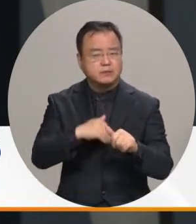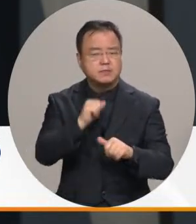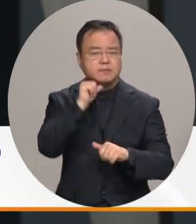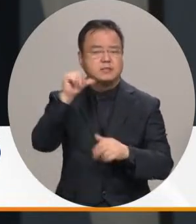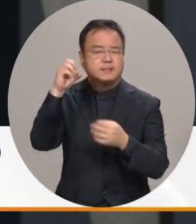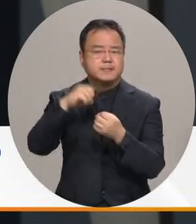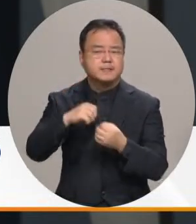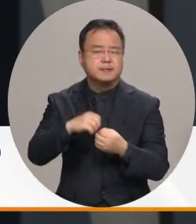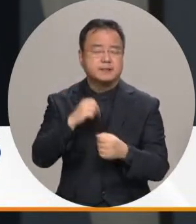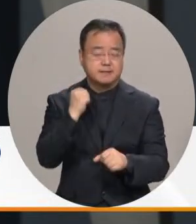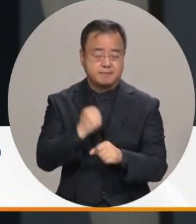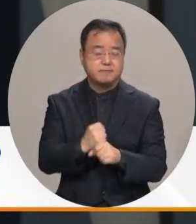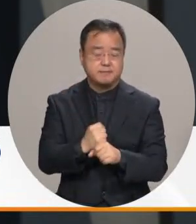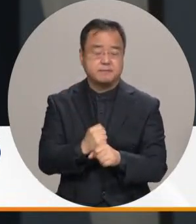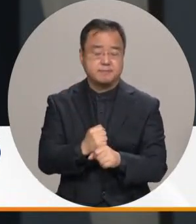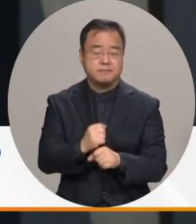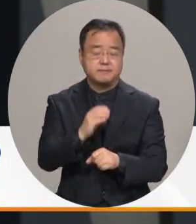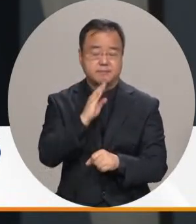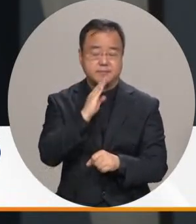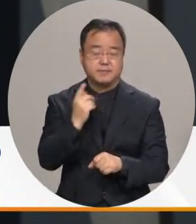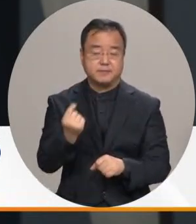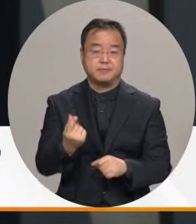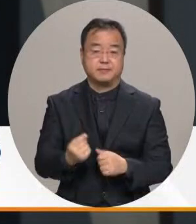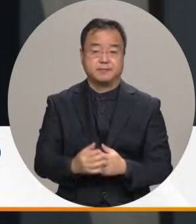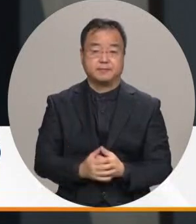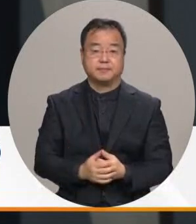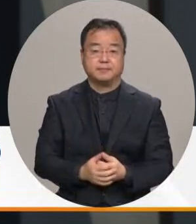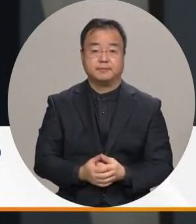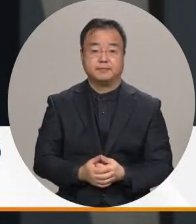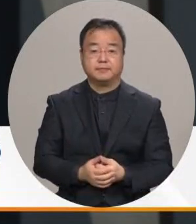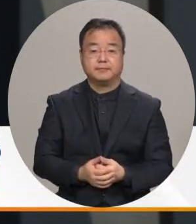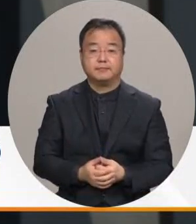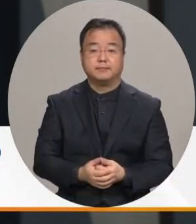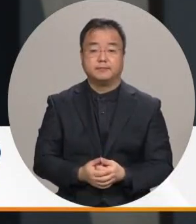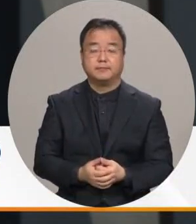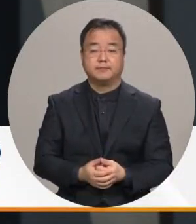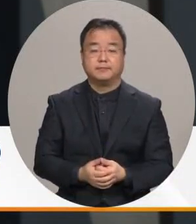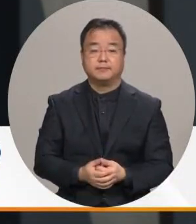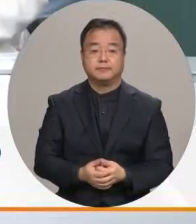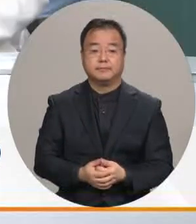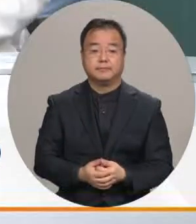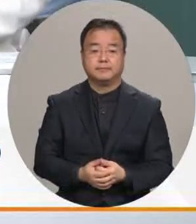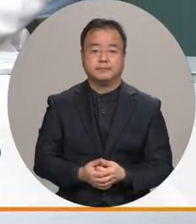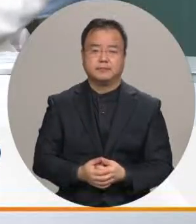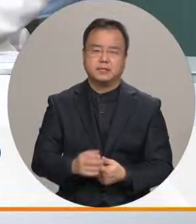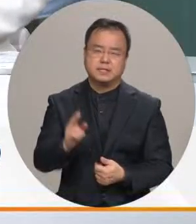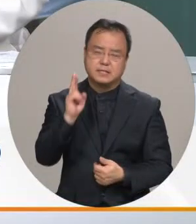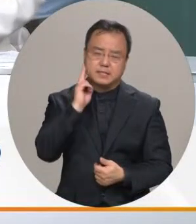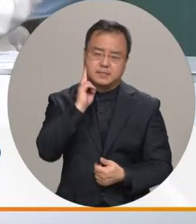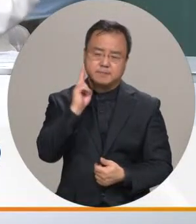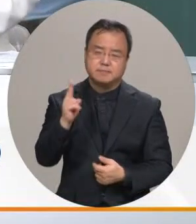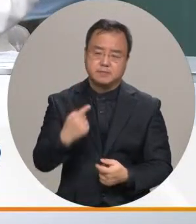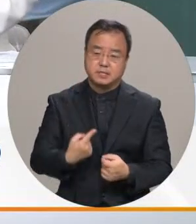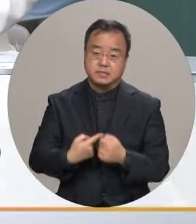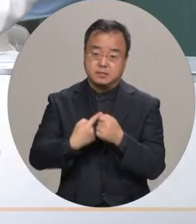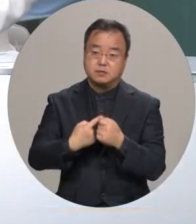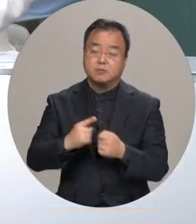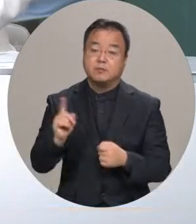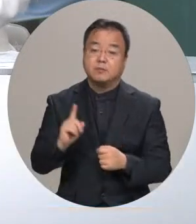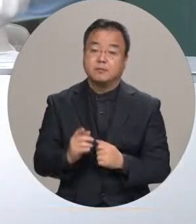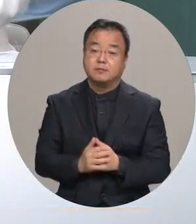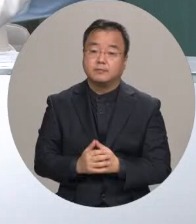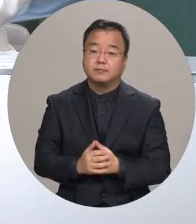오히려 존속하게 하는 부분이 아닐까 생각하고 있습니다. 그렇다면 가장 심각한 문제는 뭐라고 볼 수 있을까요?